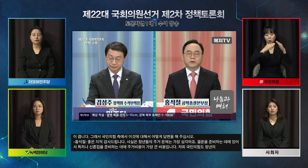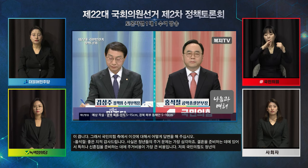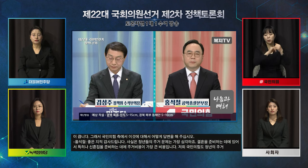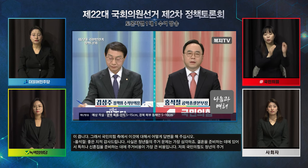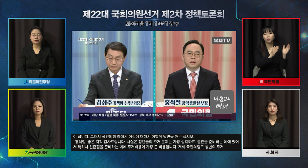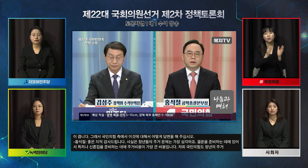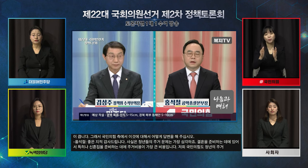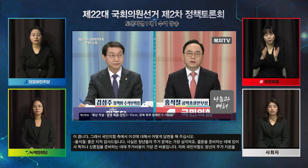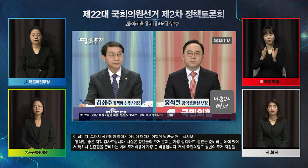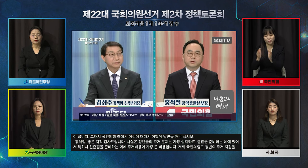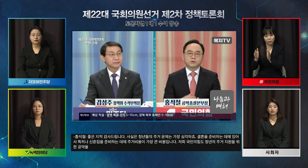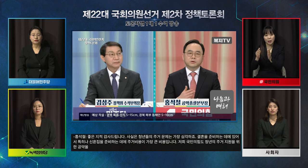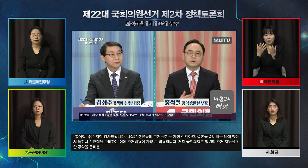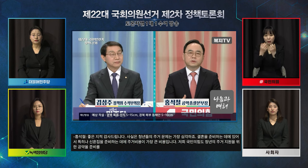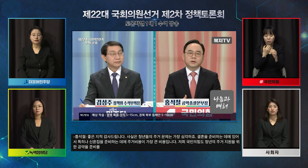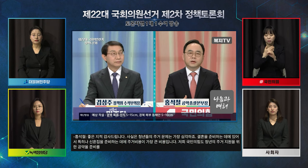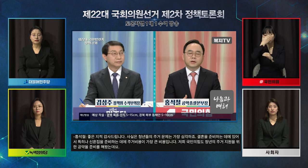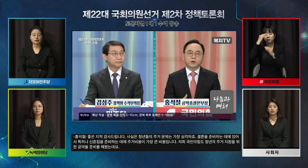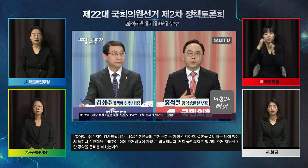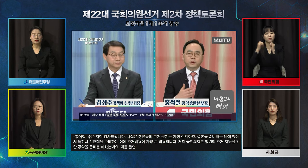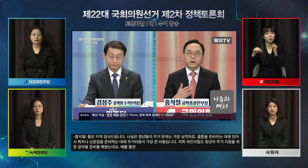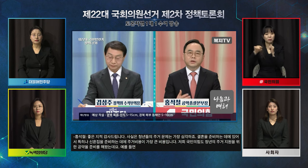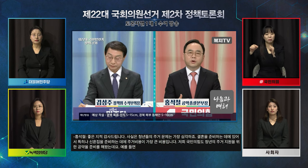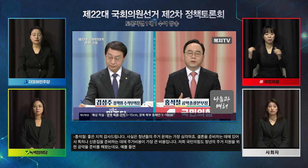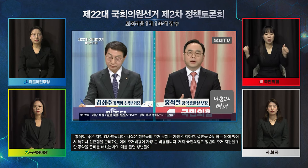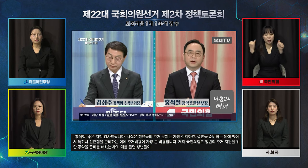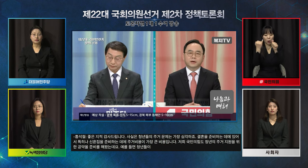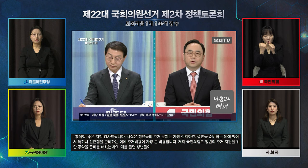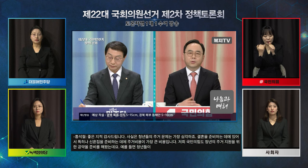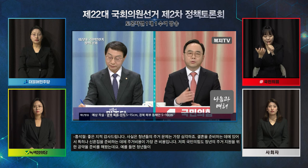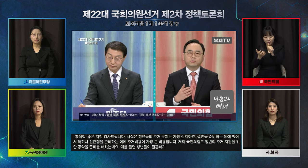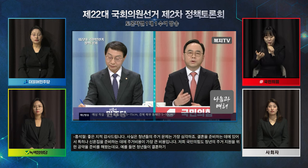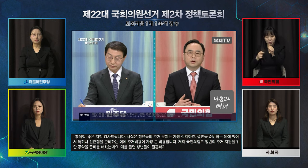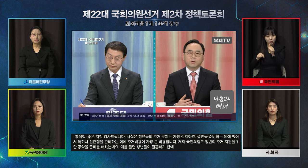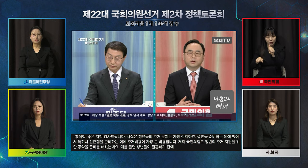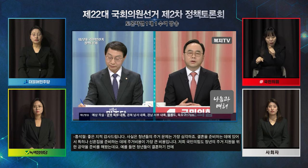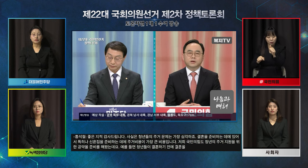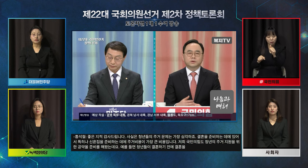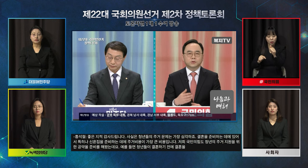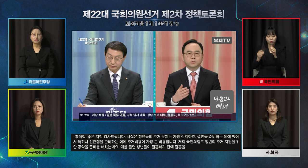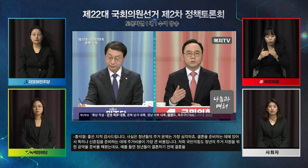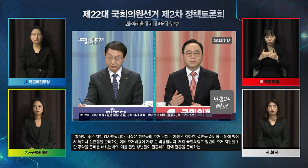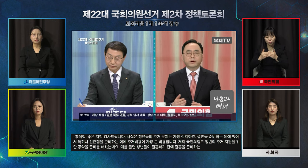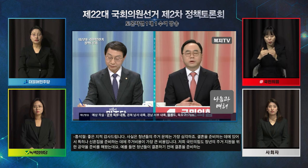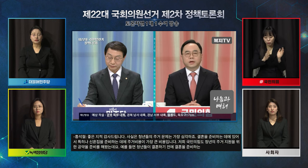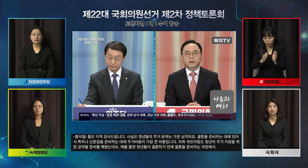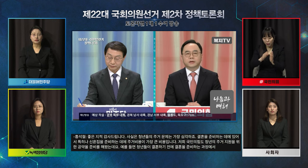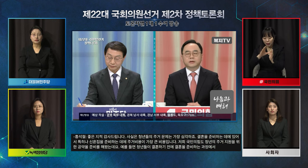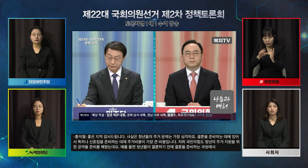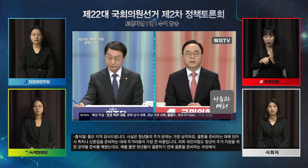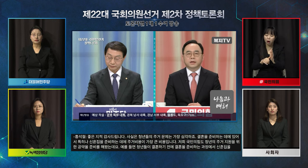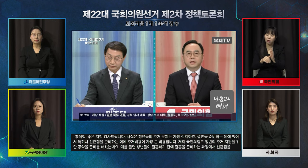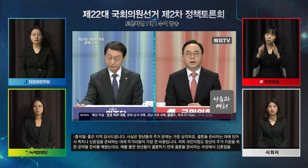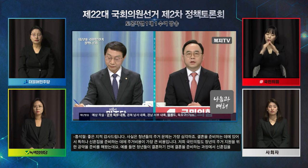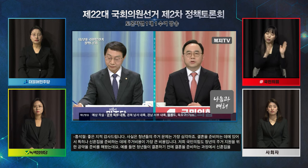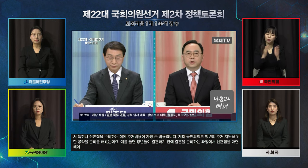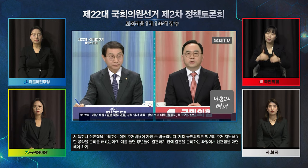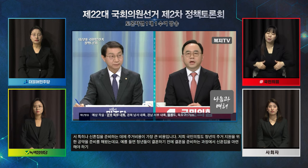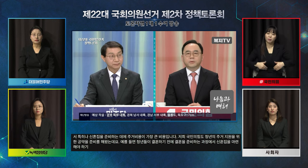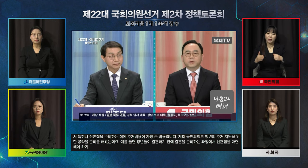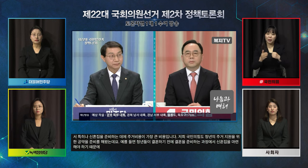해왔는데요. 예를 들면 청년들이 결혼하기 전에 결혼을 준비하는 과정에서 신혼집을 마련해야 되기 때문에